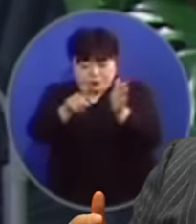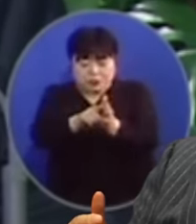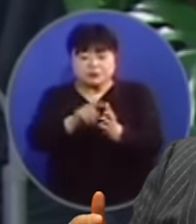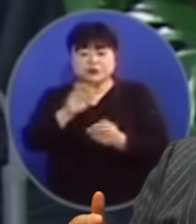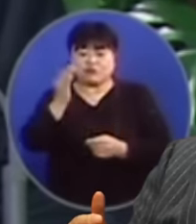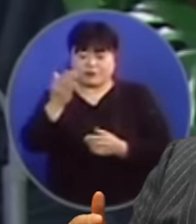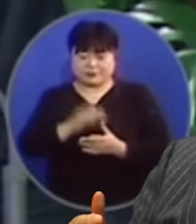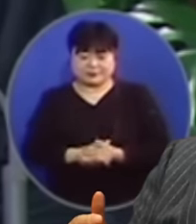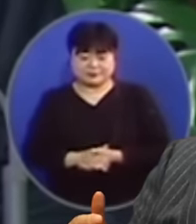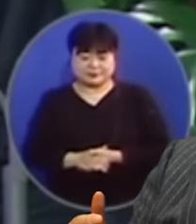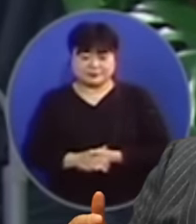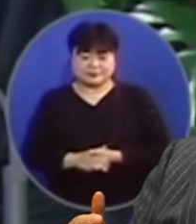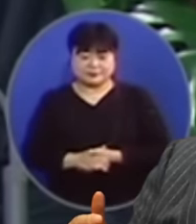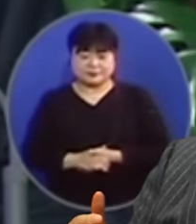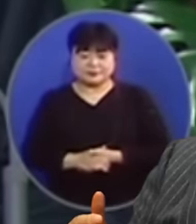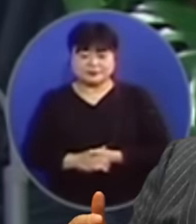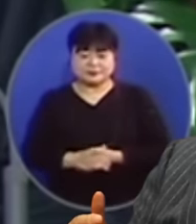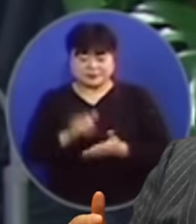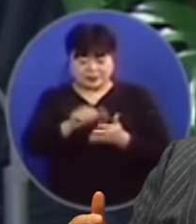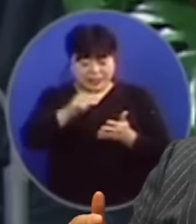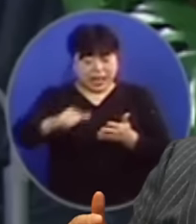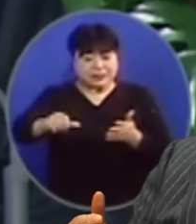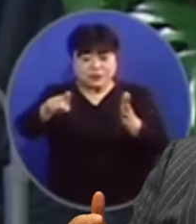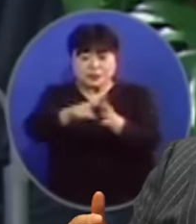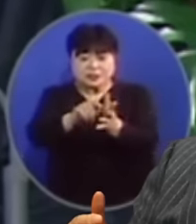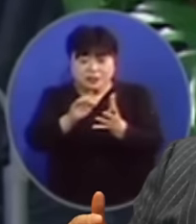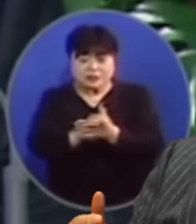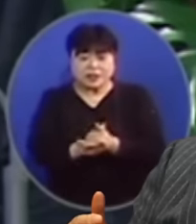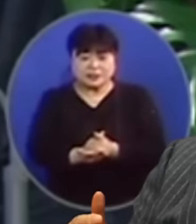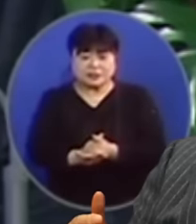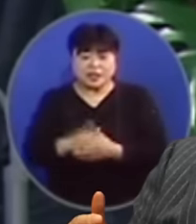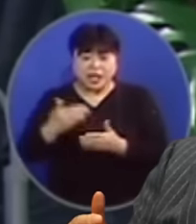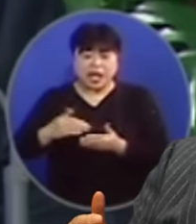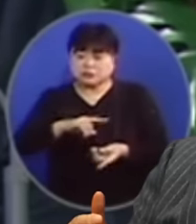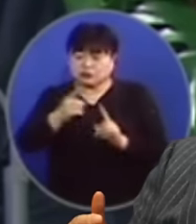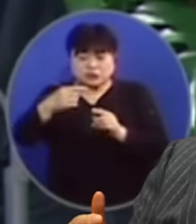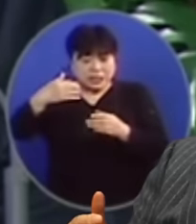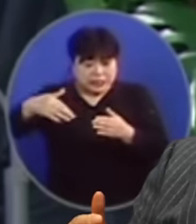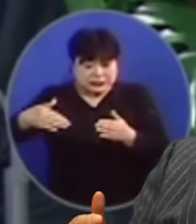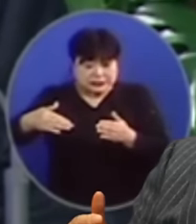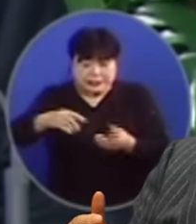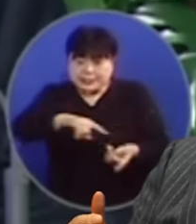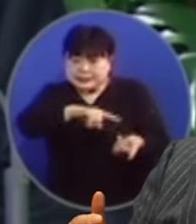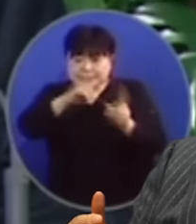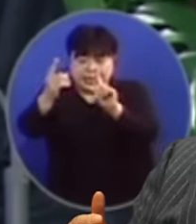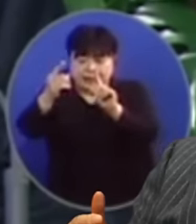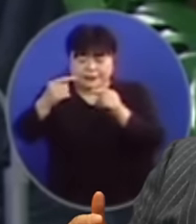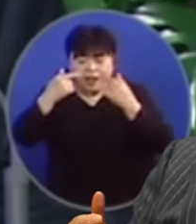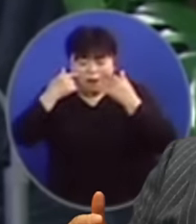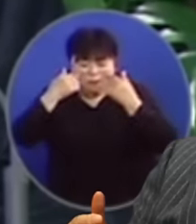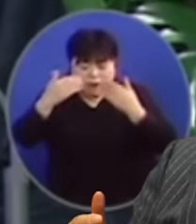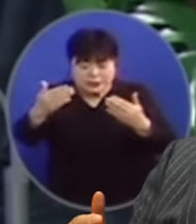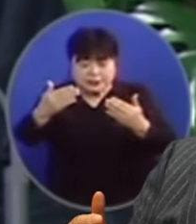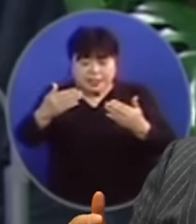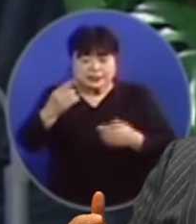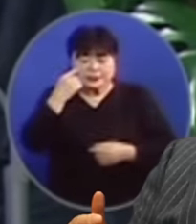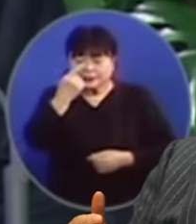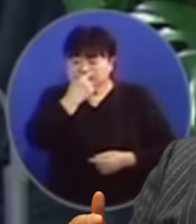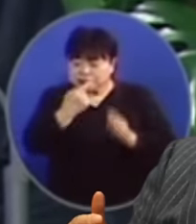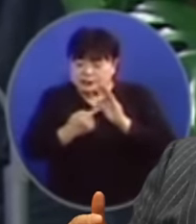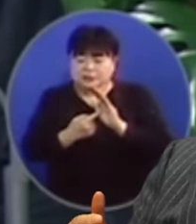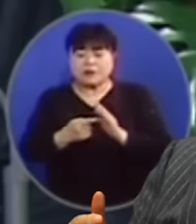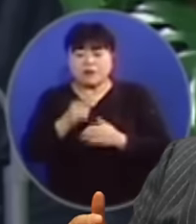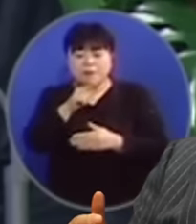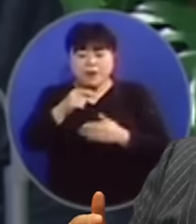역사하는 것입니다. 우리 애를 위해서 기도할 때 아직 안 일어났는데도 불구하고 살아났다는 확실한 증거가